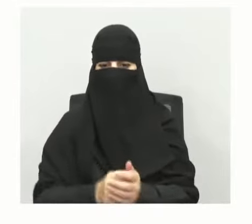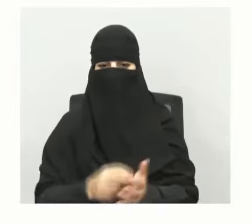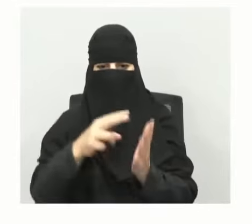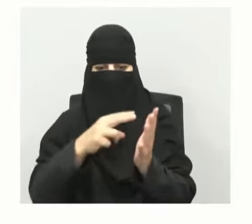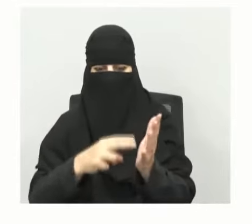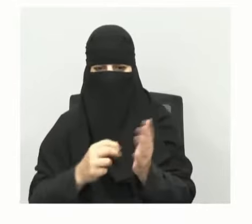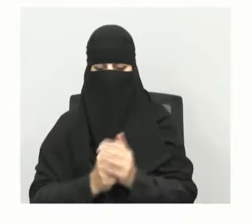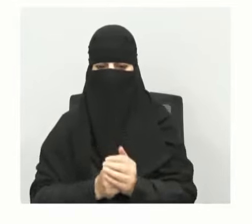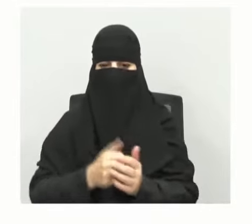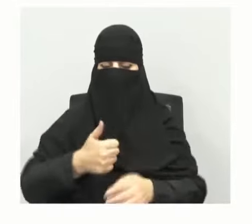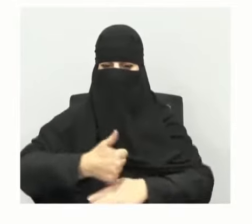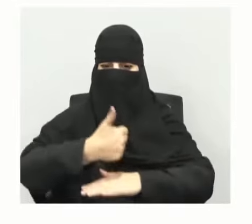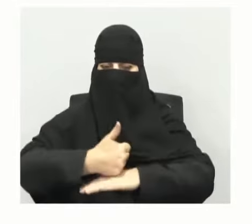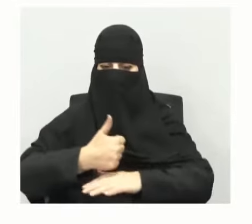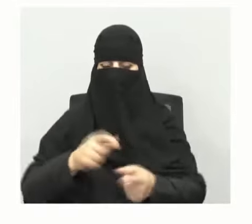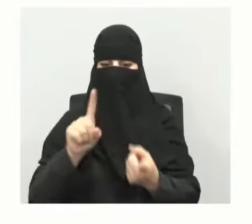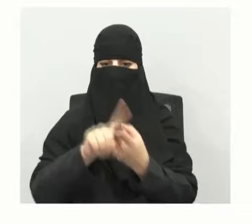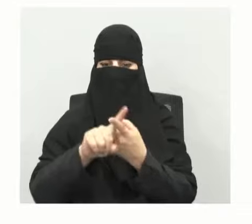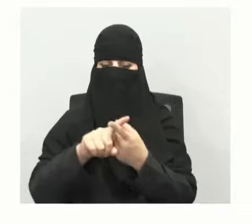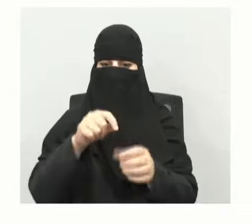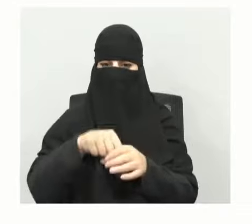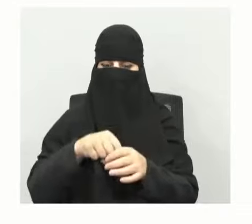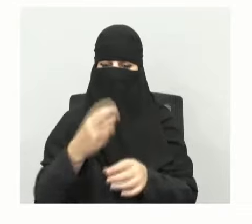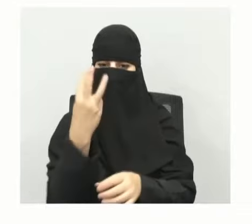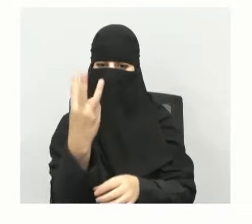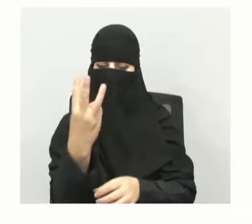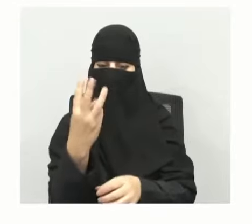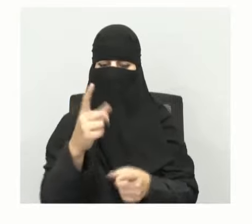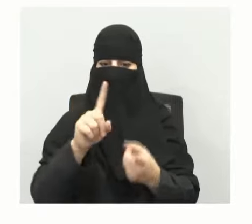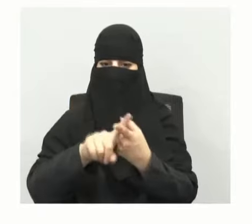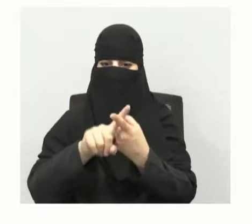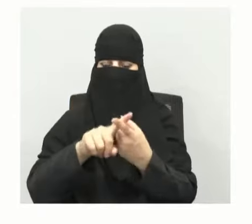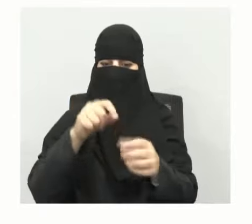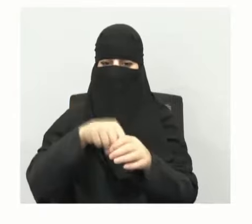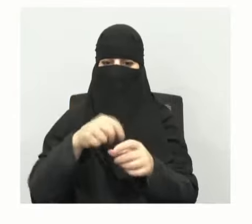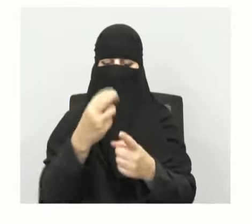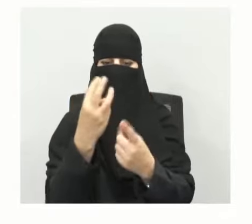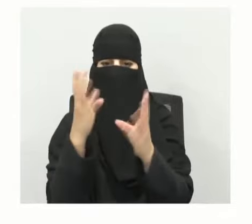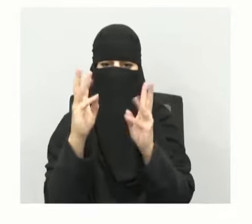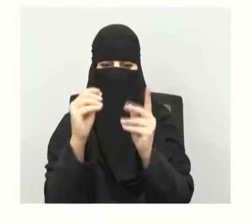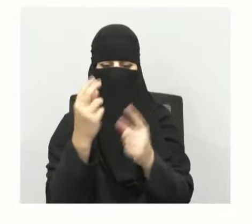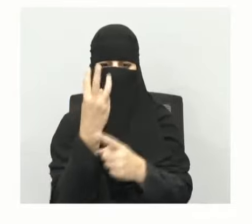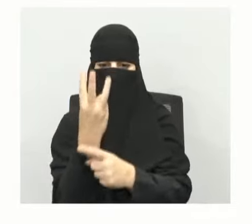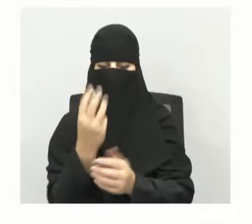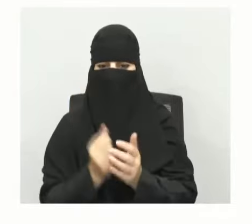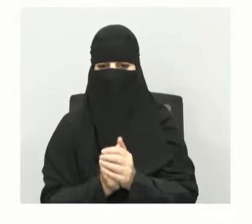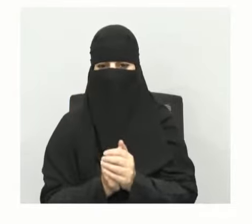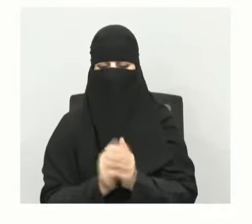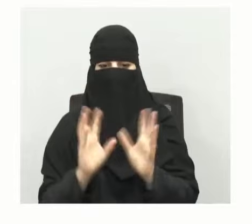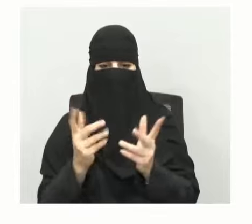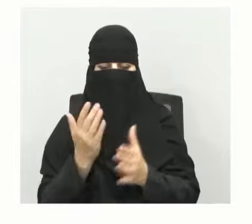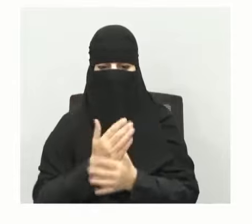نقرا يقول القاعده اضرب في ثلاثه اضرب في ثلاثه بارك الله فيكم طيب اذا